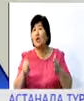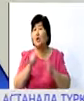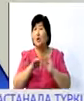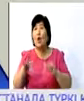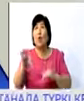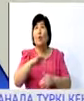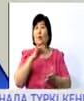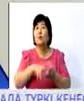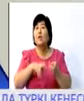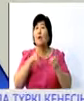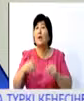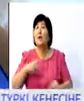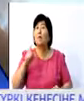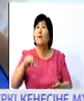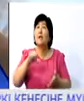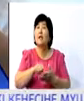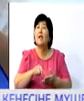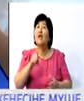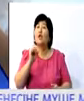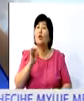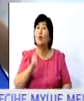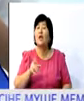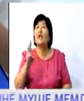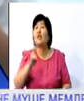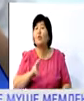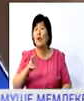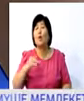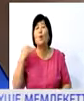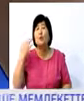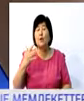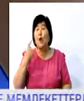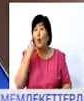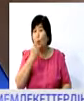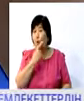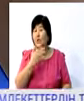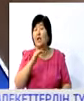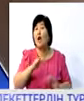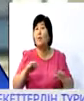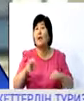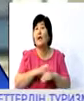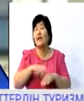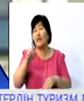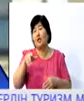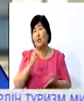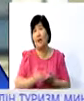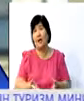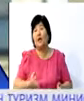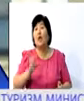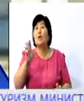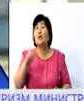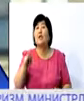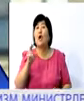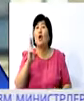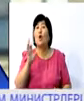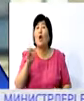Облыс орталығынан барған мамандардың ішінде хирург, невропатолог, кардиолог, психолог, көз және балалар дәрігері бар. Міне Бидайкөл ауылдық